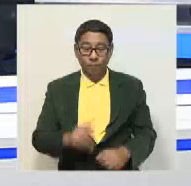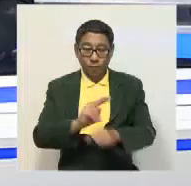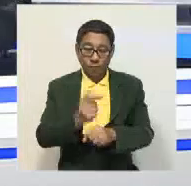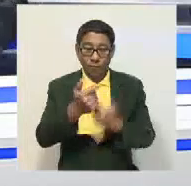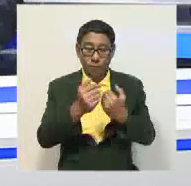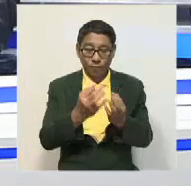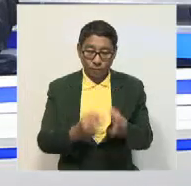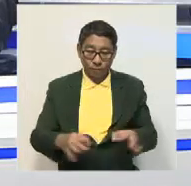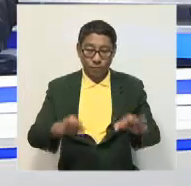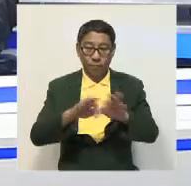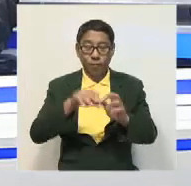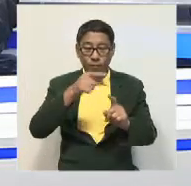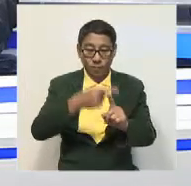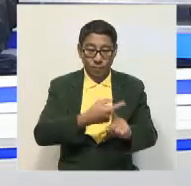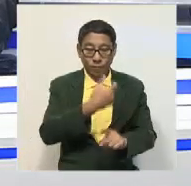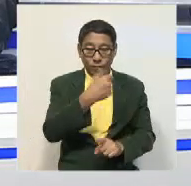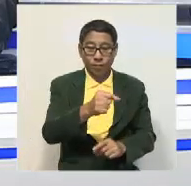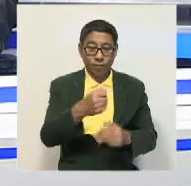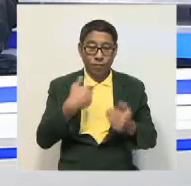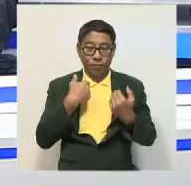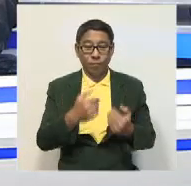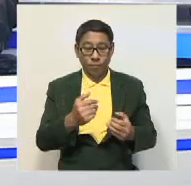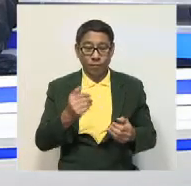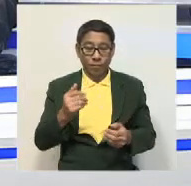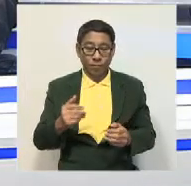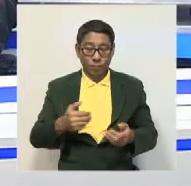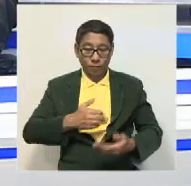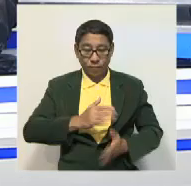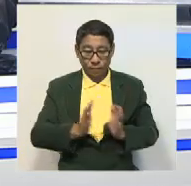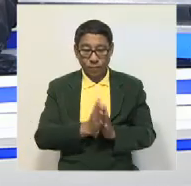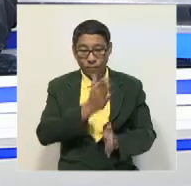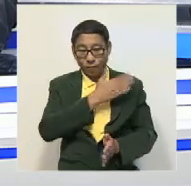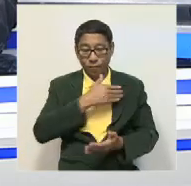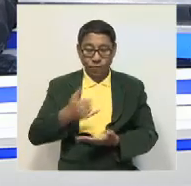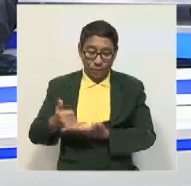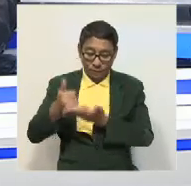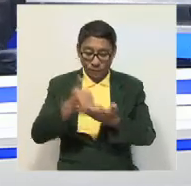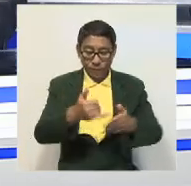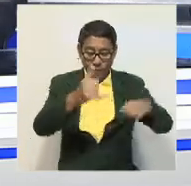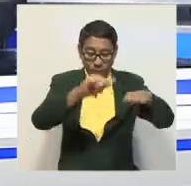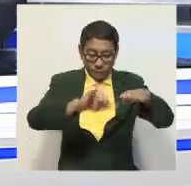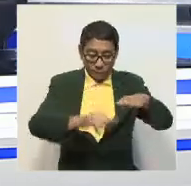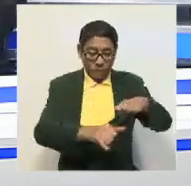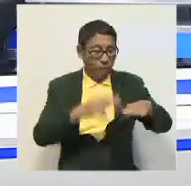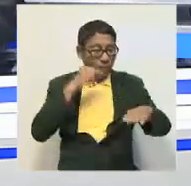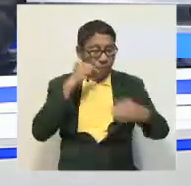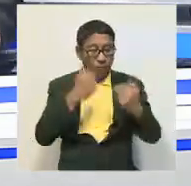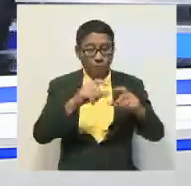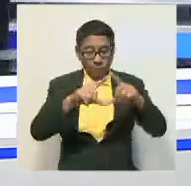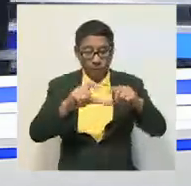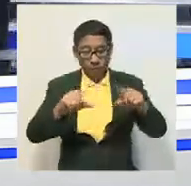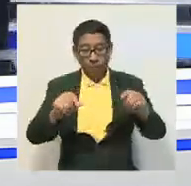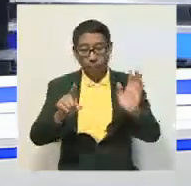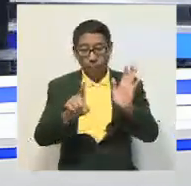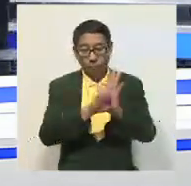หนึ่งงานประเพณีสำคัญของเดือนนี้นะคะก็คืองานประเพณีอุ้มพระดำน้ำที่จังหวัดเพชรบูรณ์ค่ะถือว่าเป็นประเพณีหนึ่งเดียว